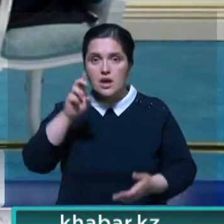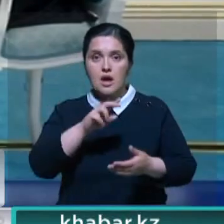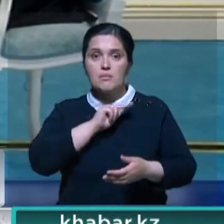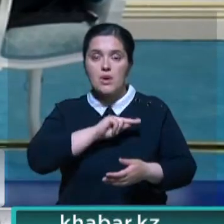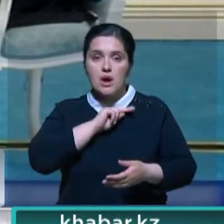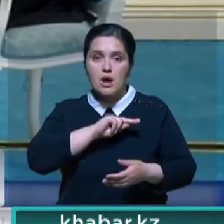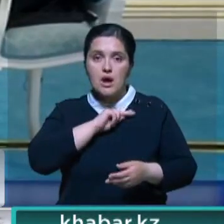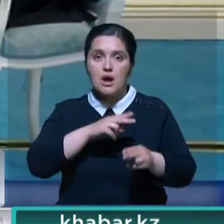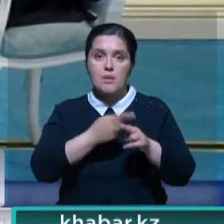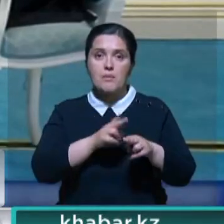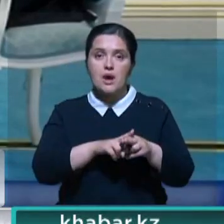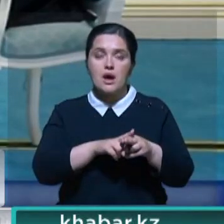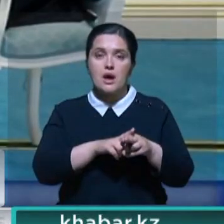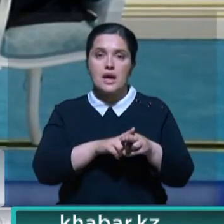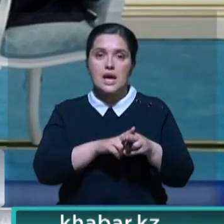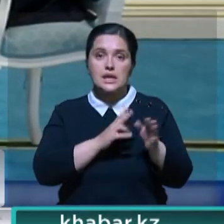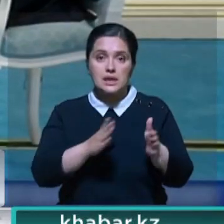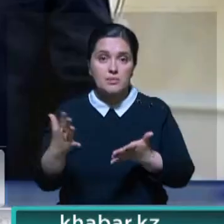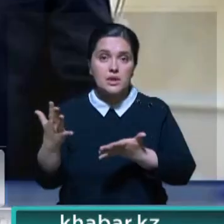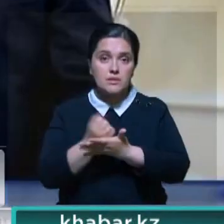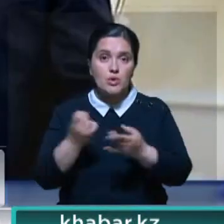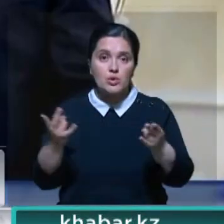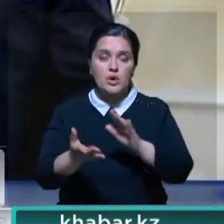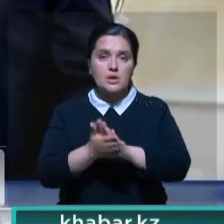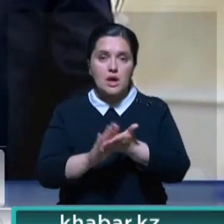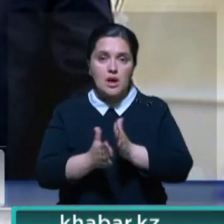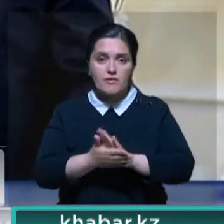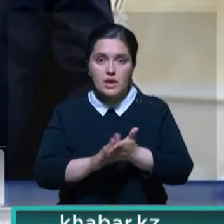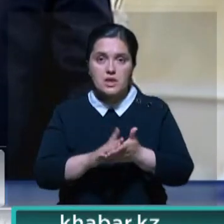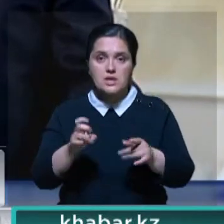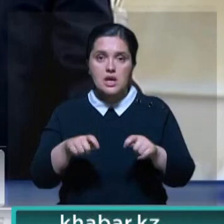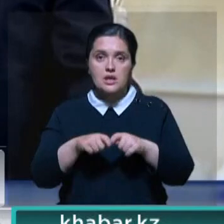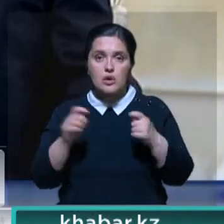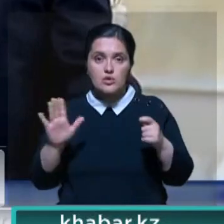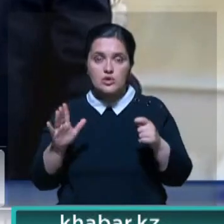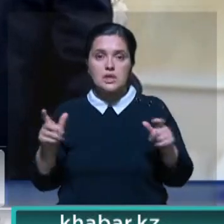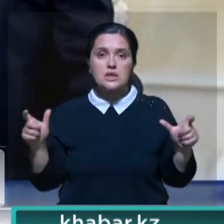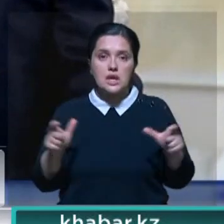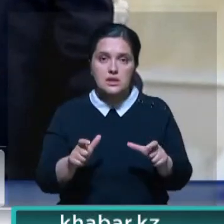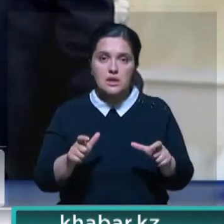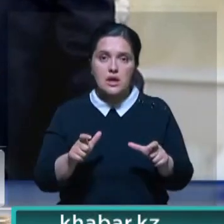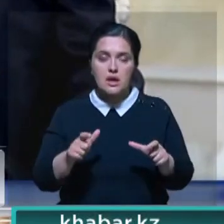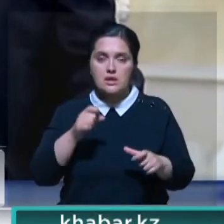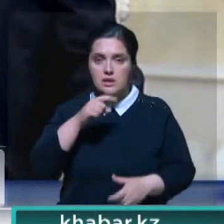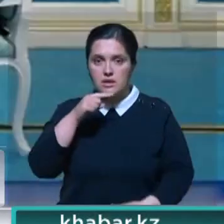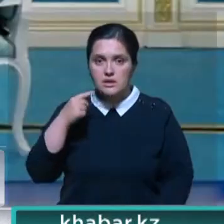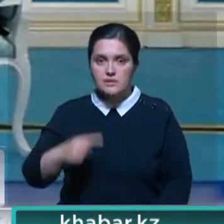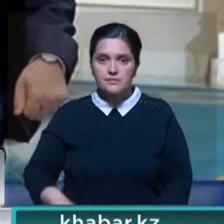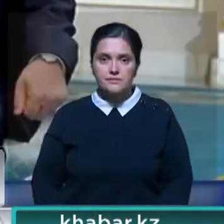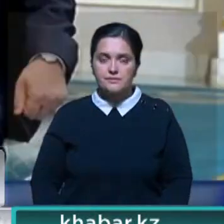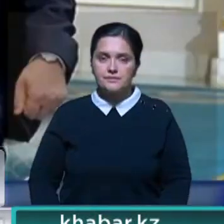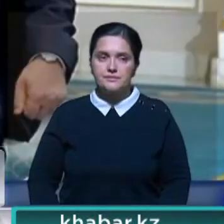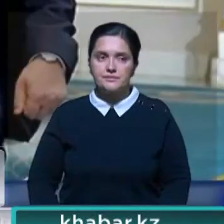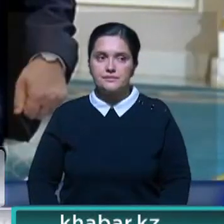продолжают работать в учащенном ритме и достигают необходимых договоренностей, не нарушая при этом санкций, которые наложены на